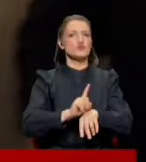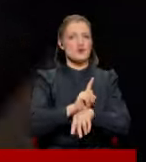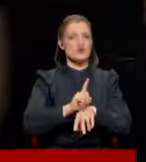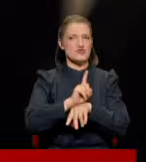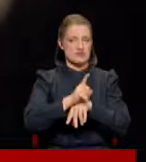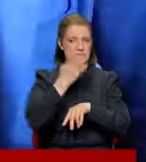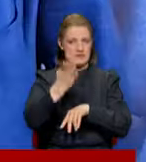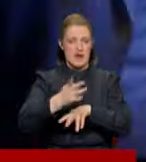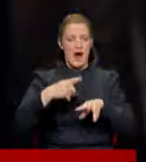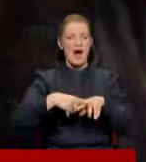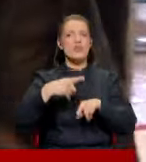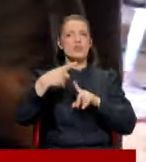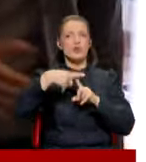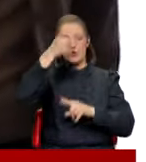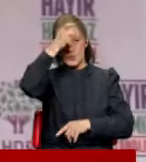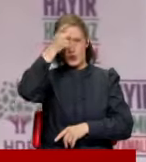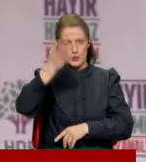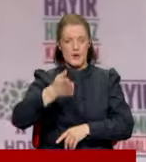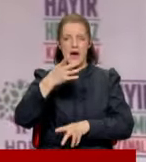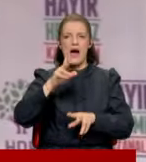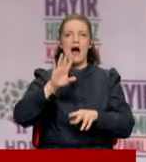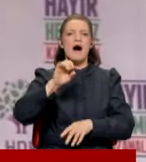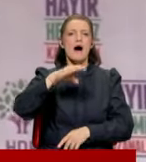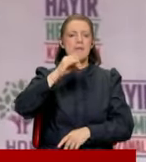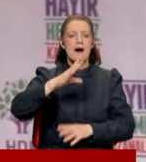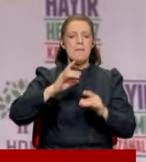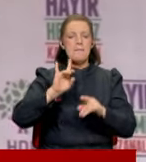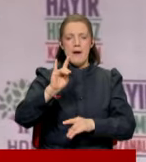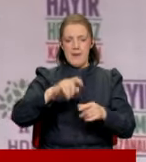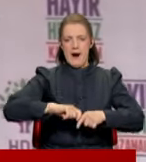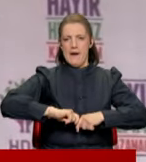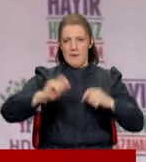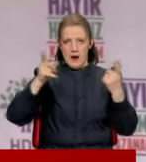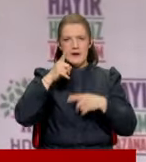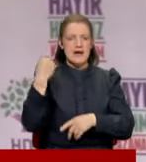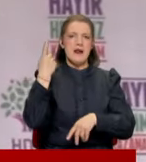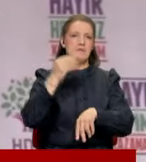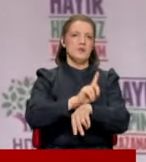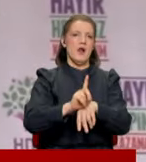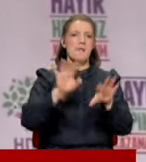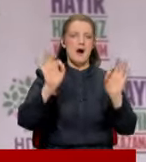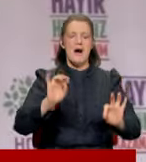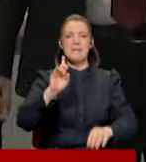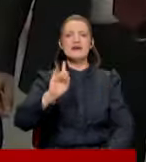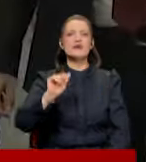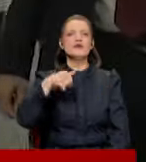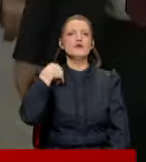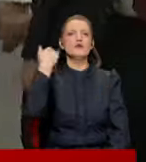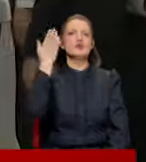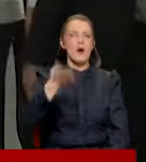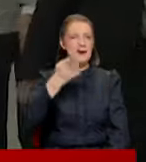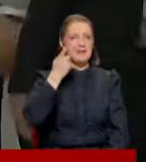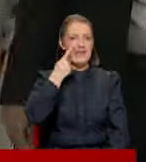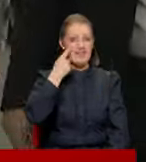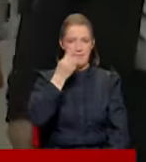artırırken Ahmet Türk AK Parti MHP'den ayrılırsa yeni bir süreç başlayabilir dedi Bir gün sonra Devlet Bahçeli'den